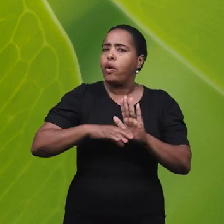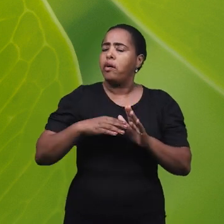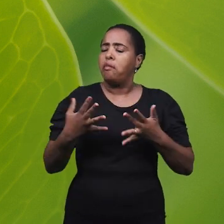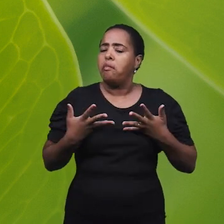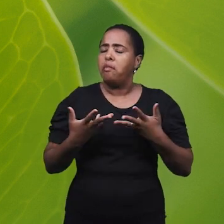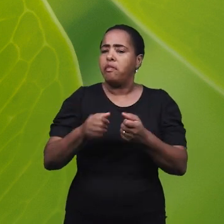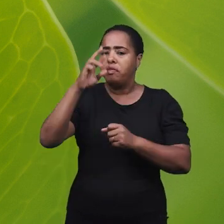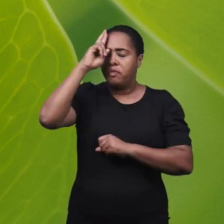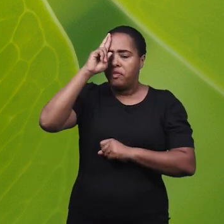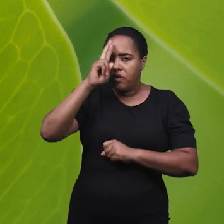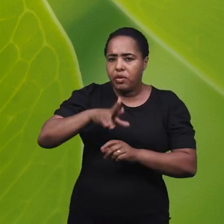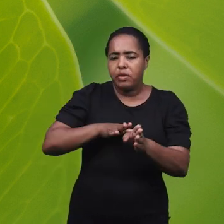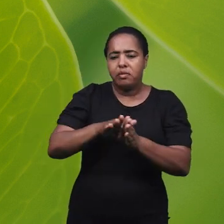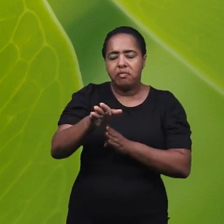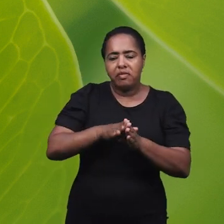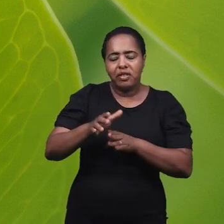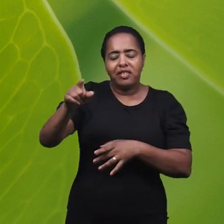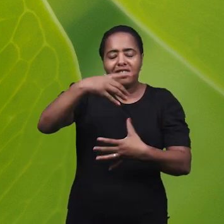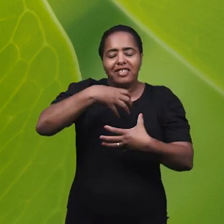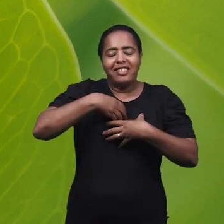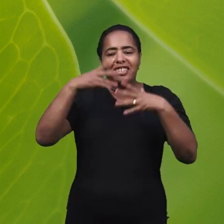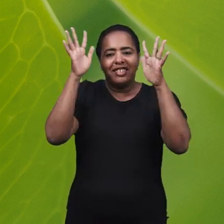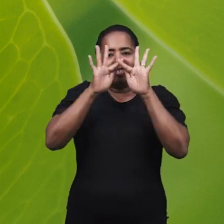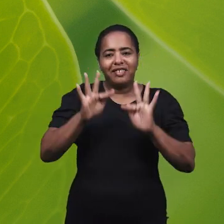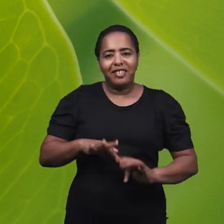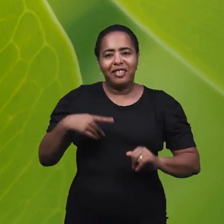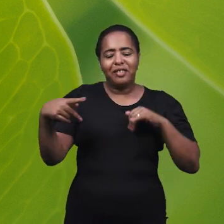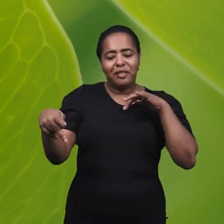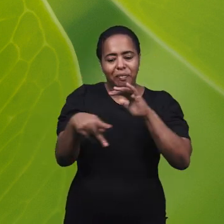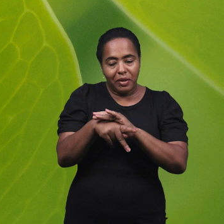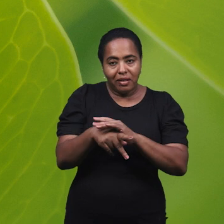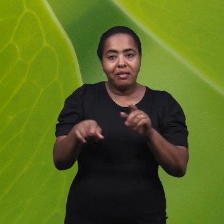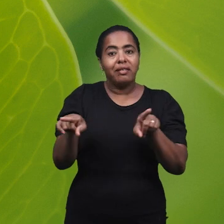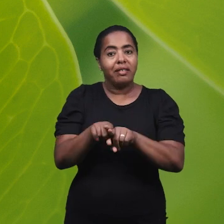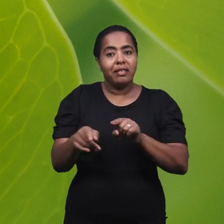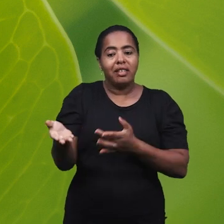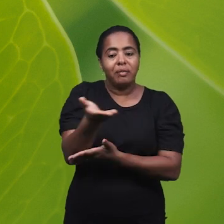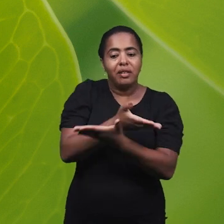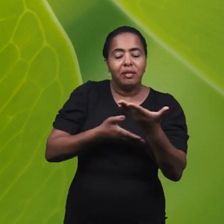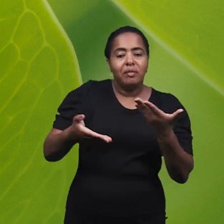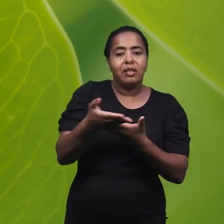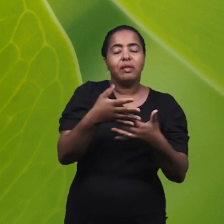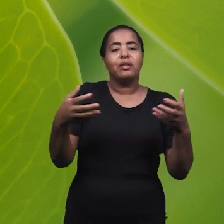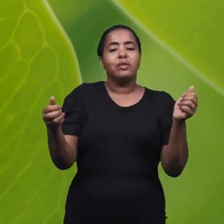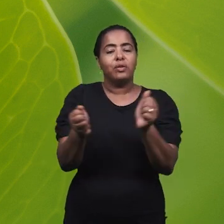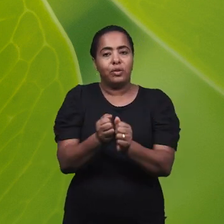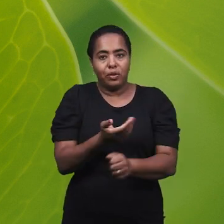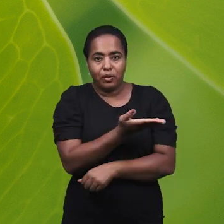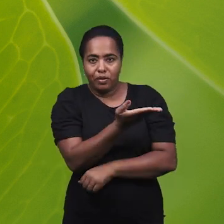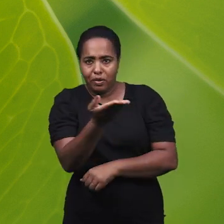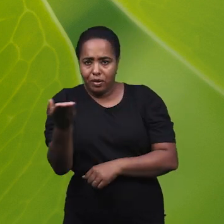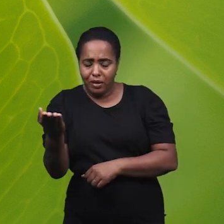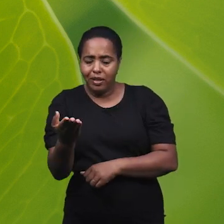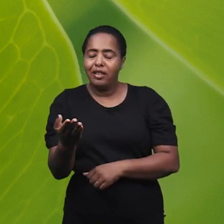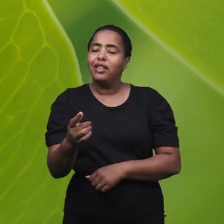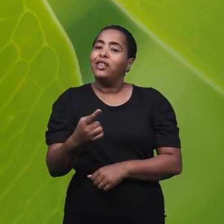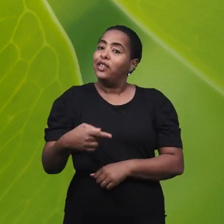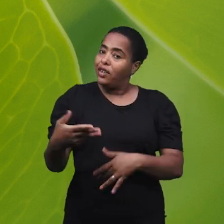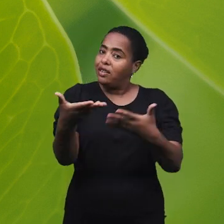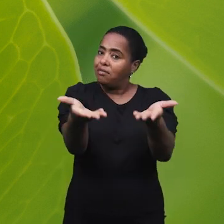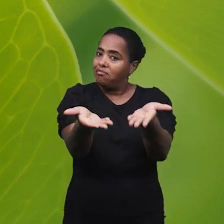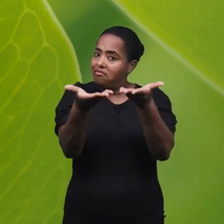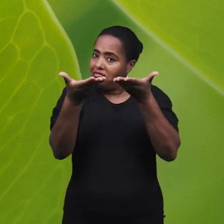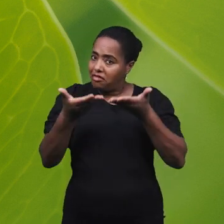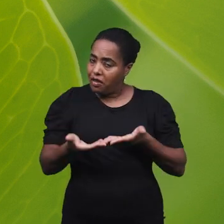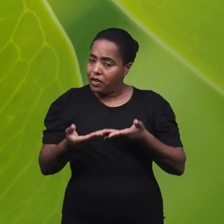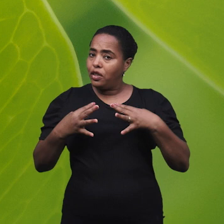Donc ça, c'est la formation que le Seigneur nous a dirigée. Nous sommes très heureux de faire participer avec les frères et sœurs. Nous sommes